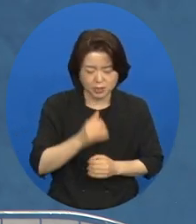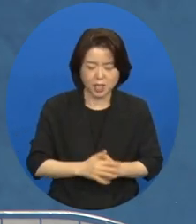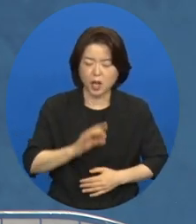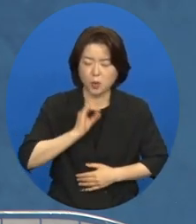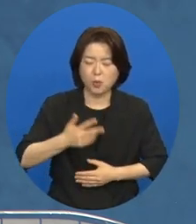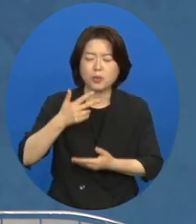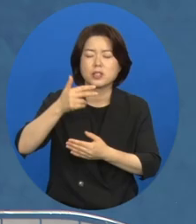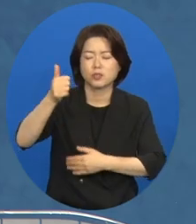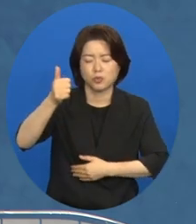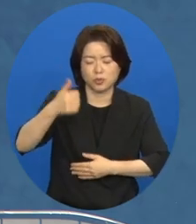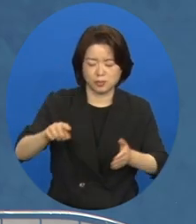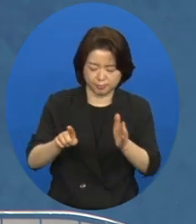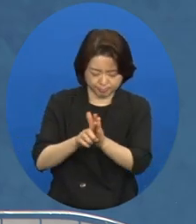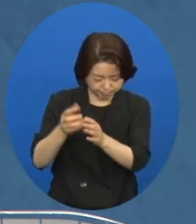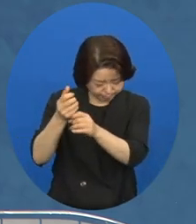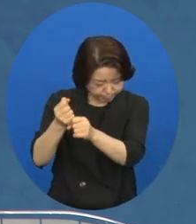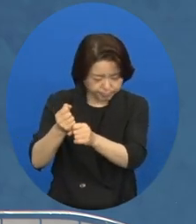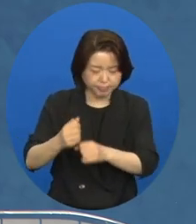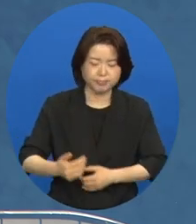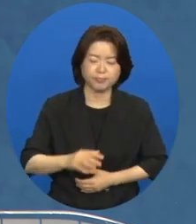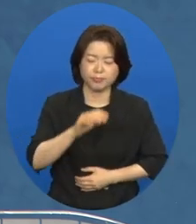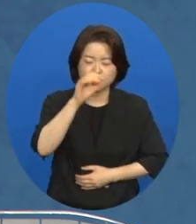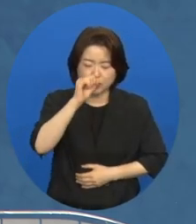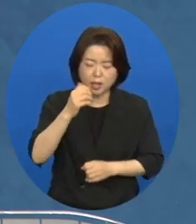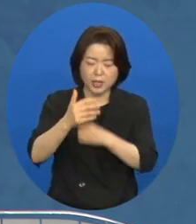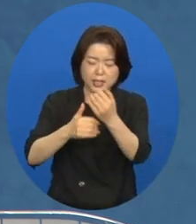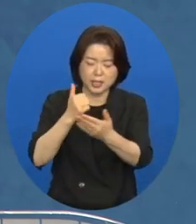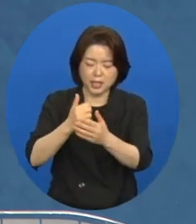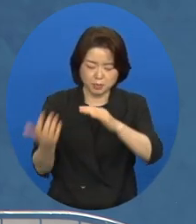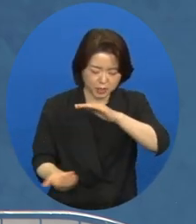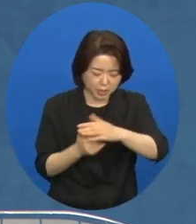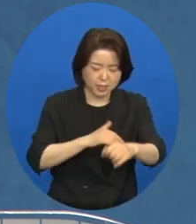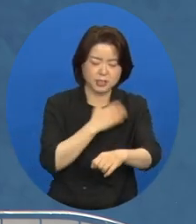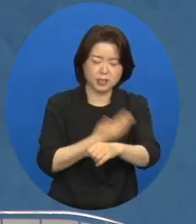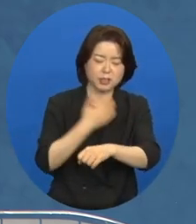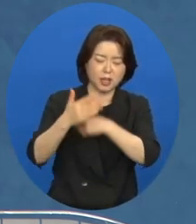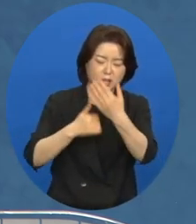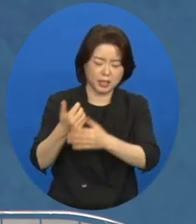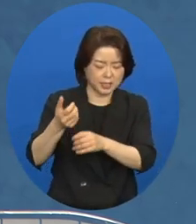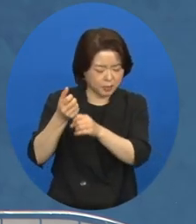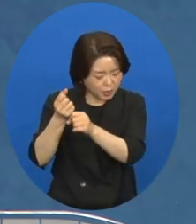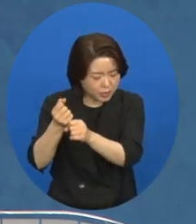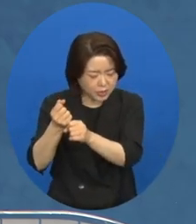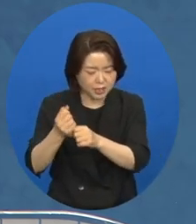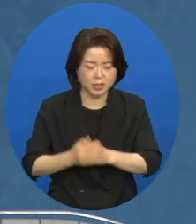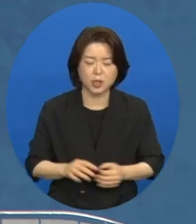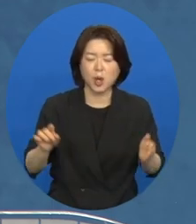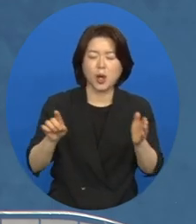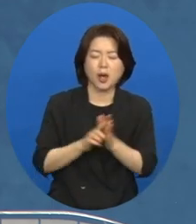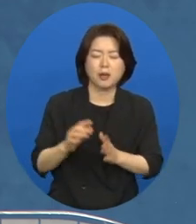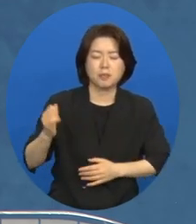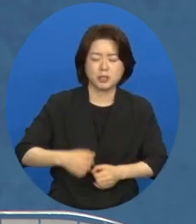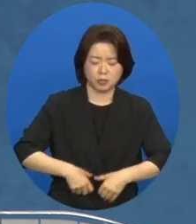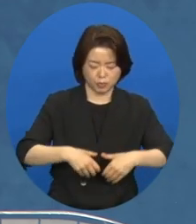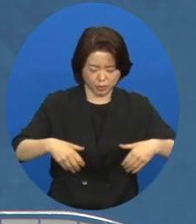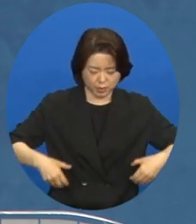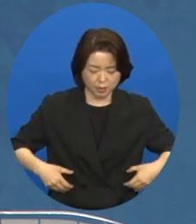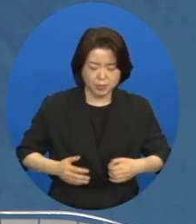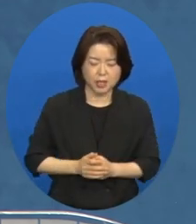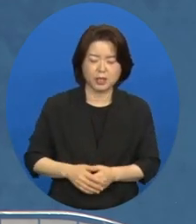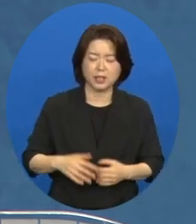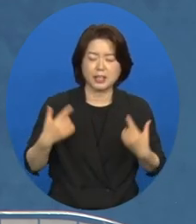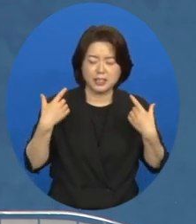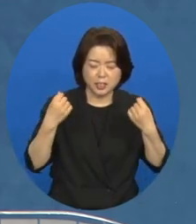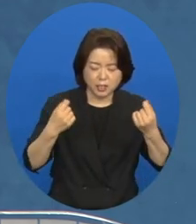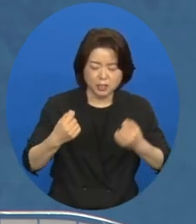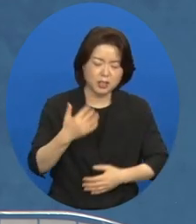주를 신뢰함으로, 선하신 하나님과 전능하신 하나님을 의지함으로, 믿음으로 담대하게 아직